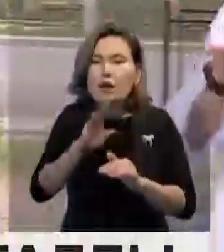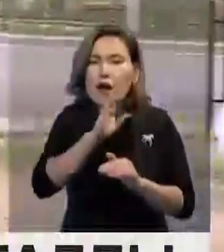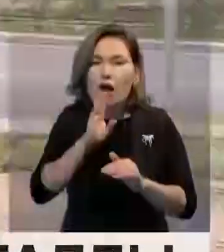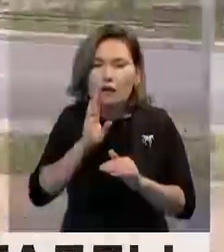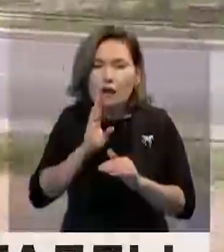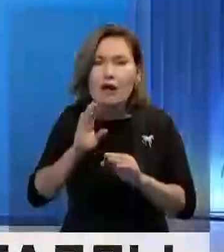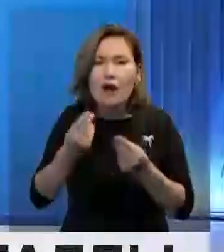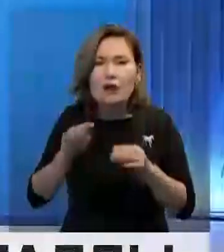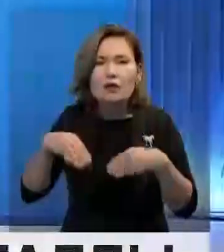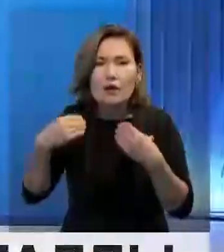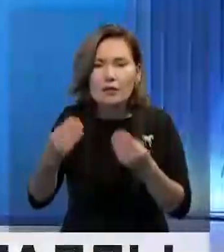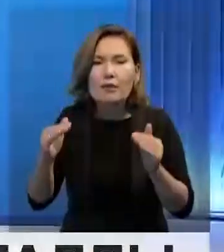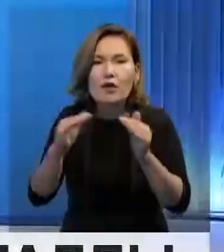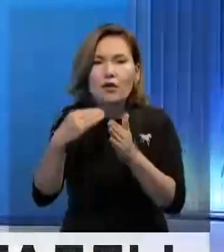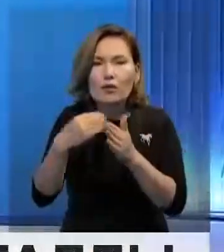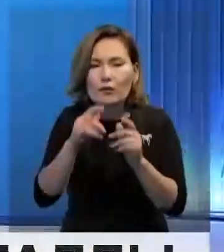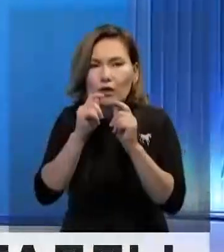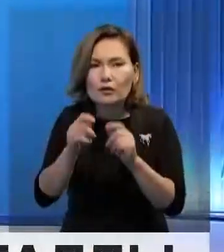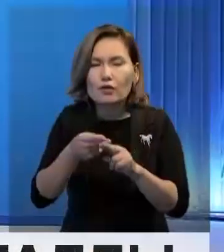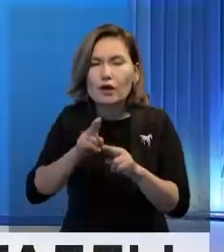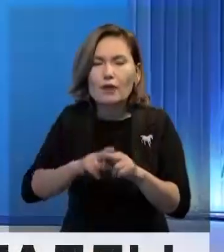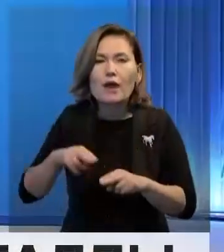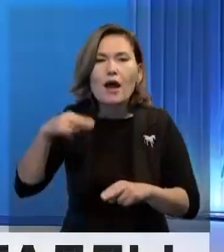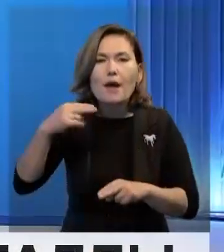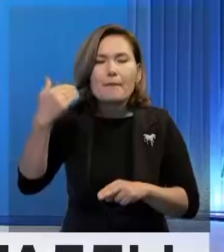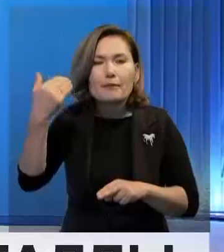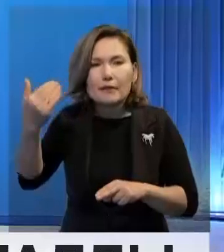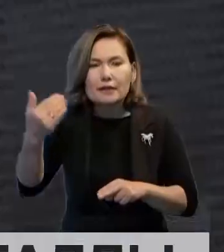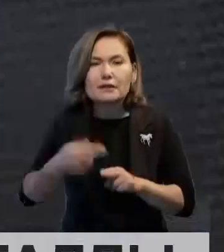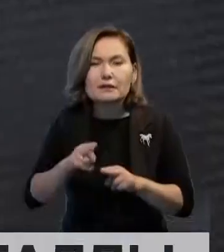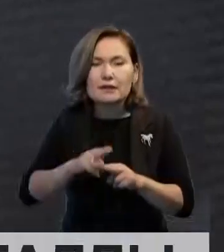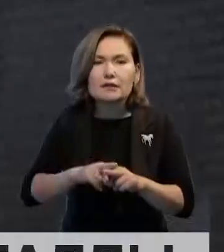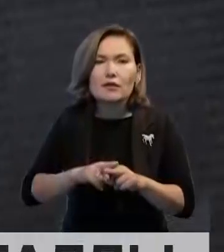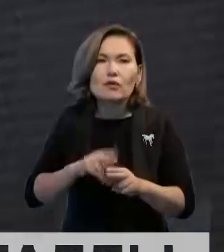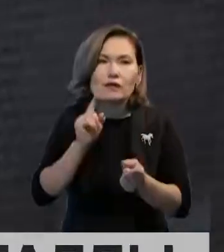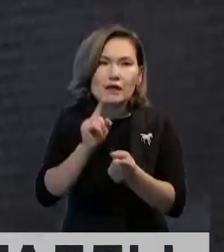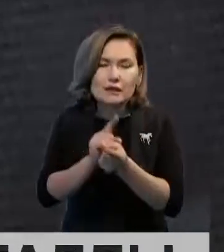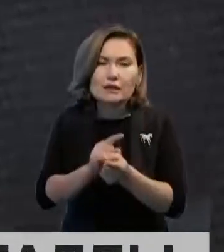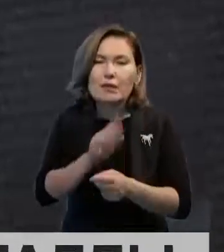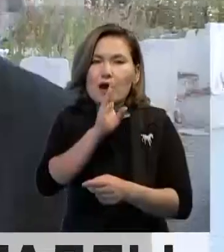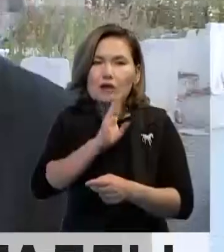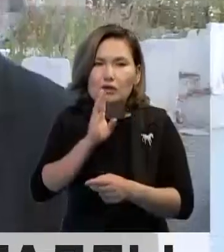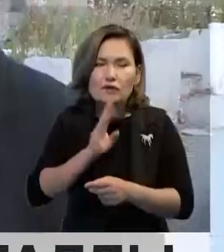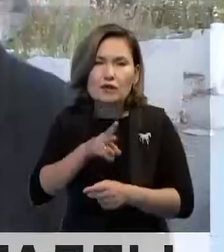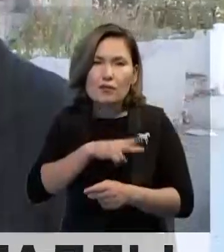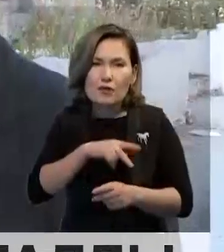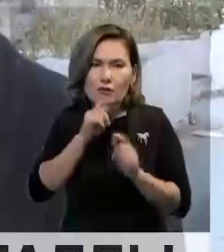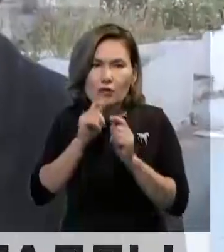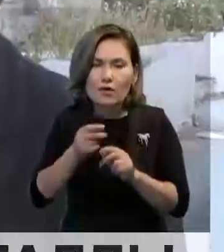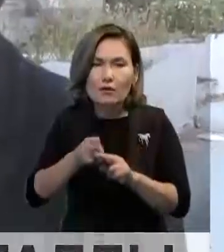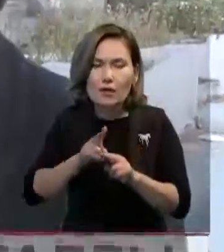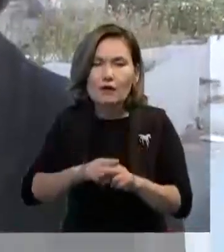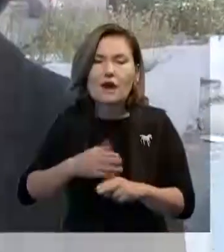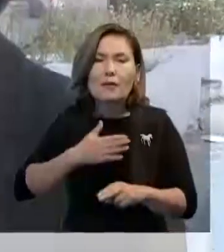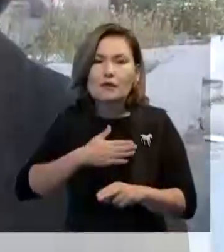Еңбек ескерусіз қалған жоқ. Ләззат ел президентінің қолынан ерен еңбегі үшін медалін алды. Біз шаңырақ көпбалалы отбасылар қолдау орталығында бізде тегін заңгерлік